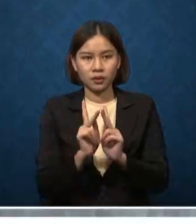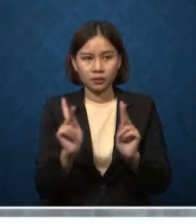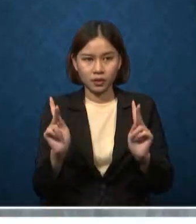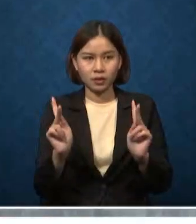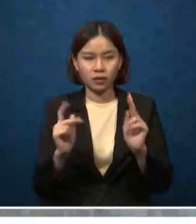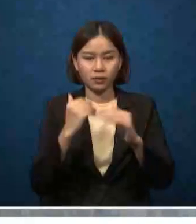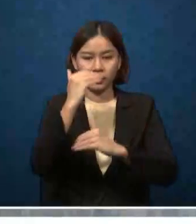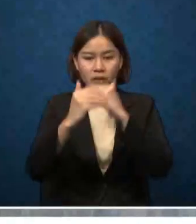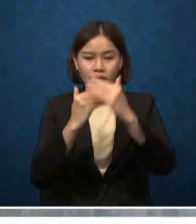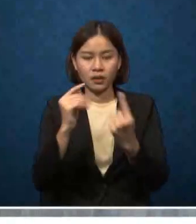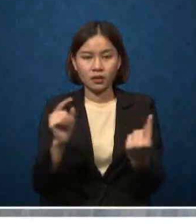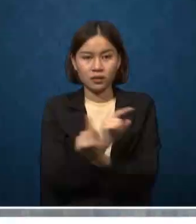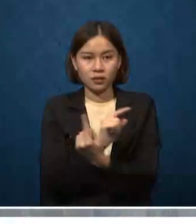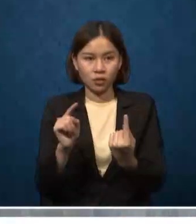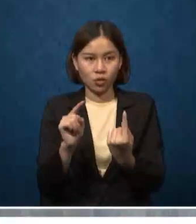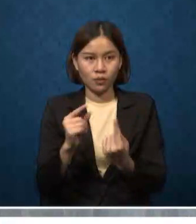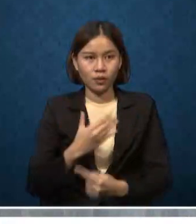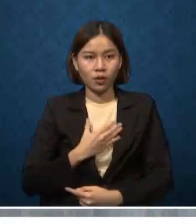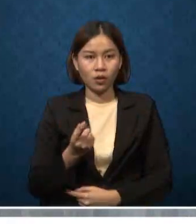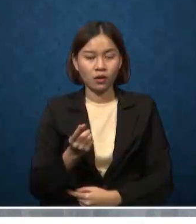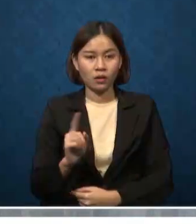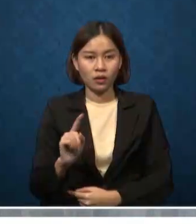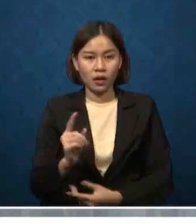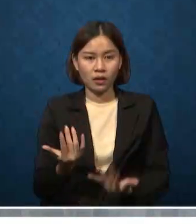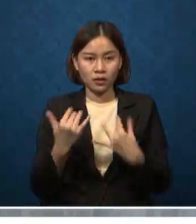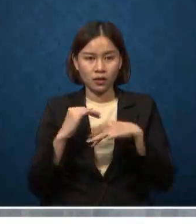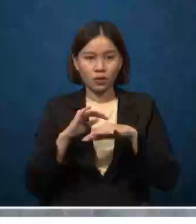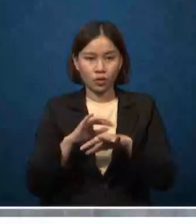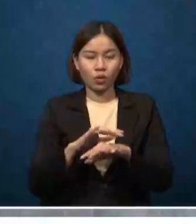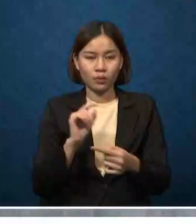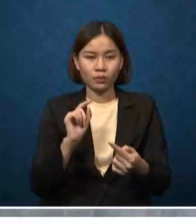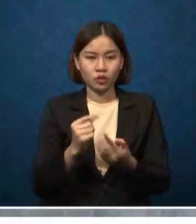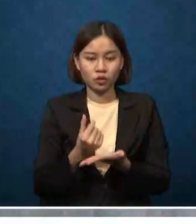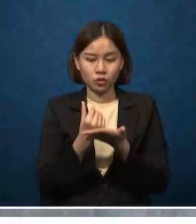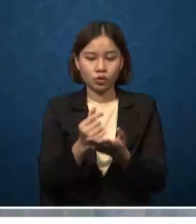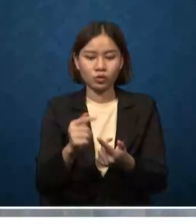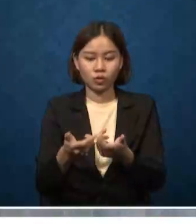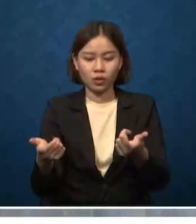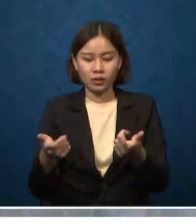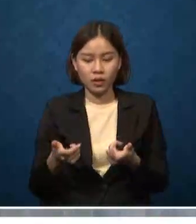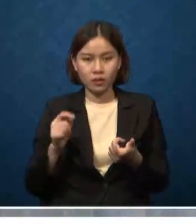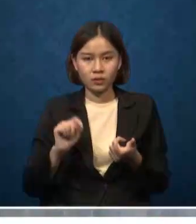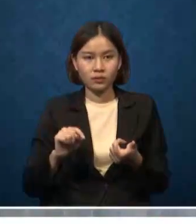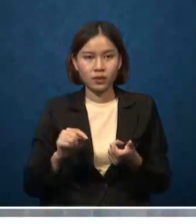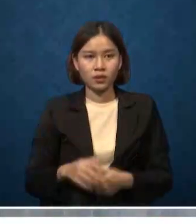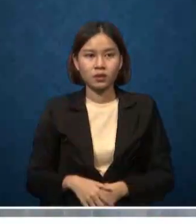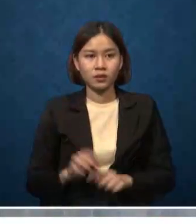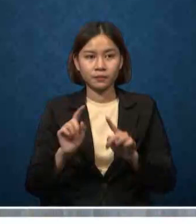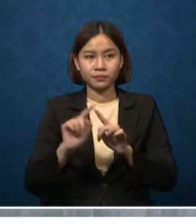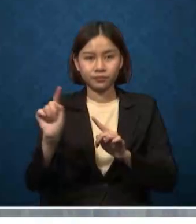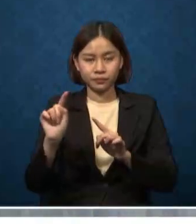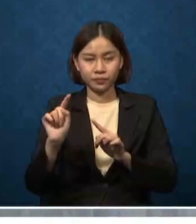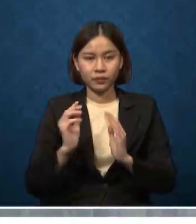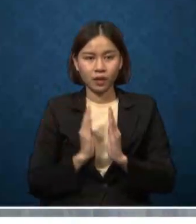พัฒนาสังคมครับขออนุญาตร่วมด้วยช่วยกันกับรายงานฉบับนี้นะครับเรื่องแรกก็